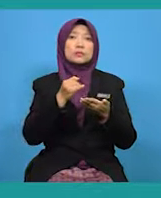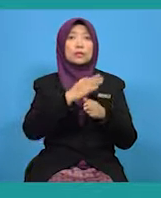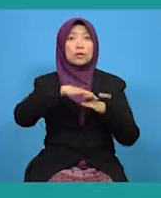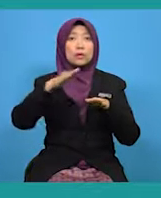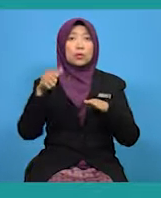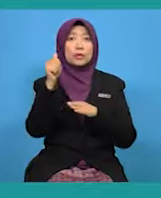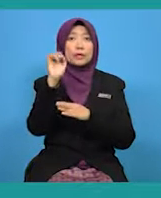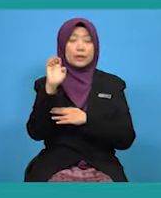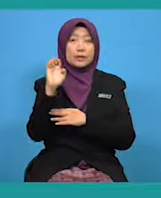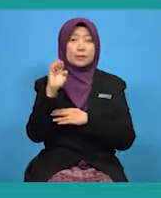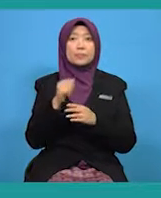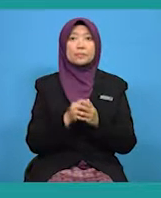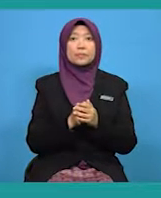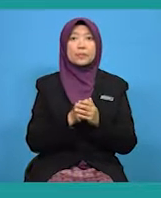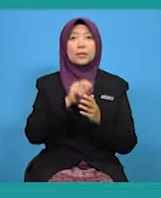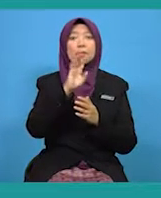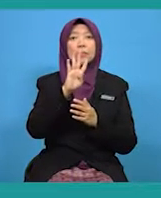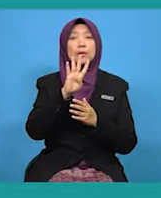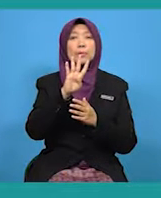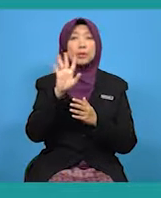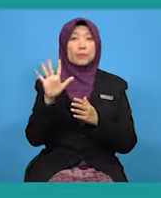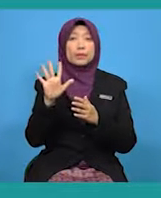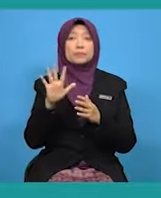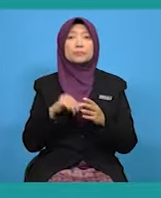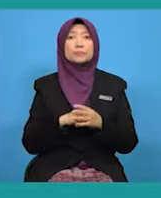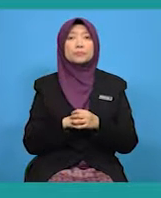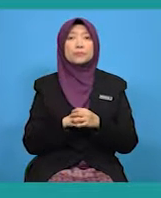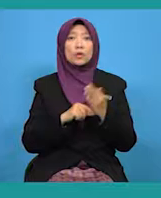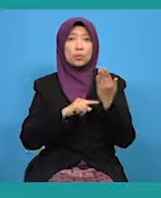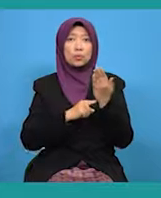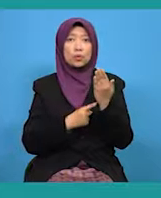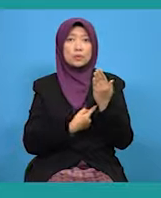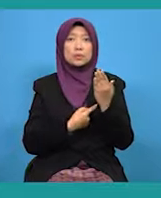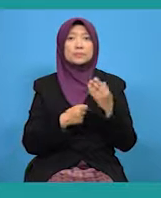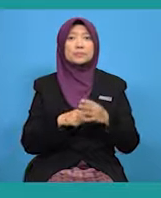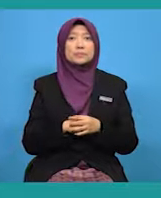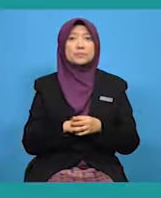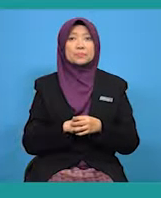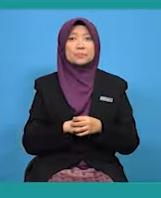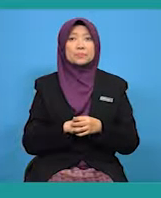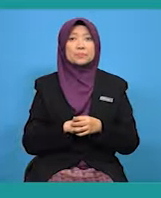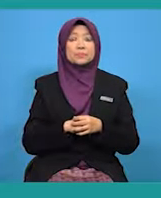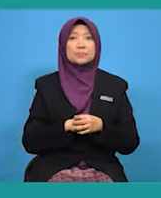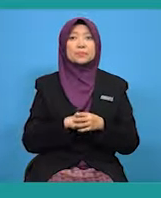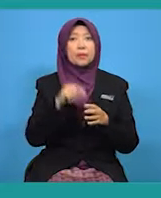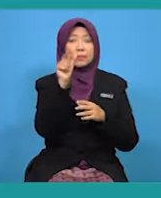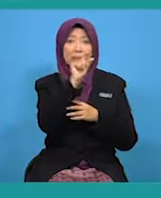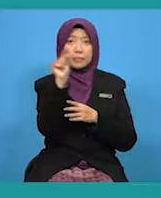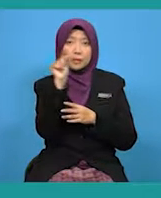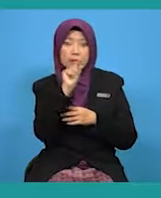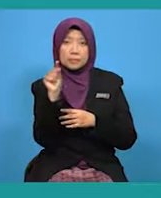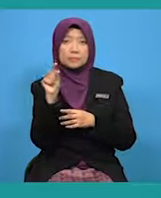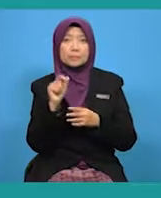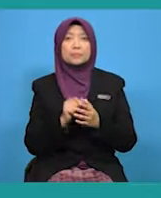yaitu 45 darja bermula dari pada koordinat label Khan dan